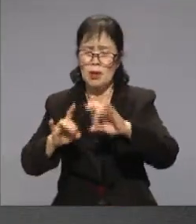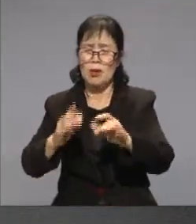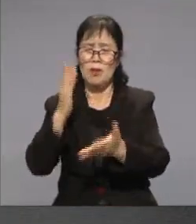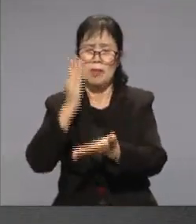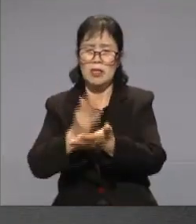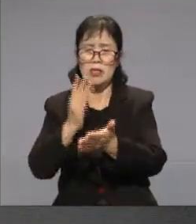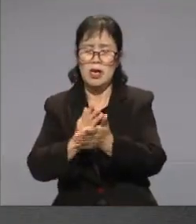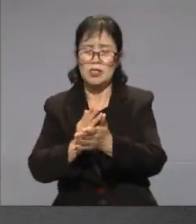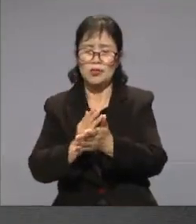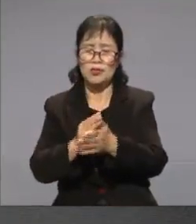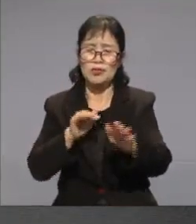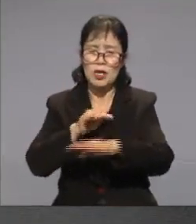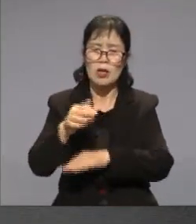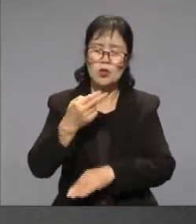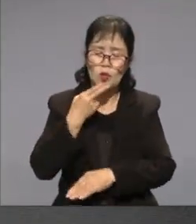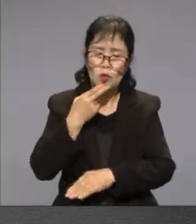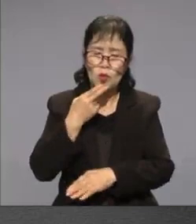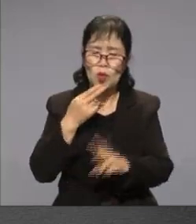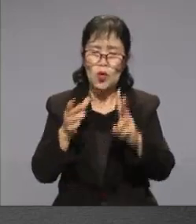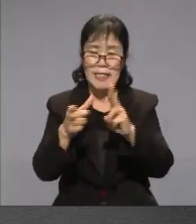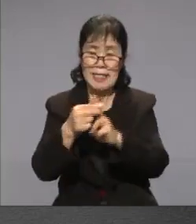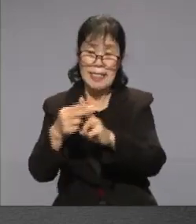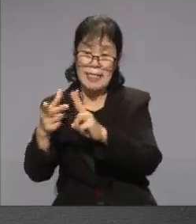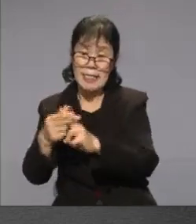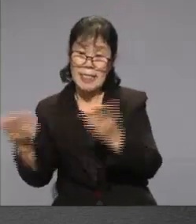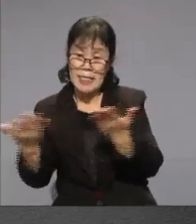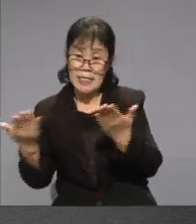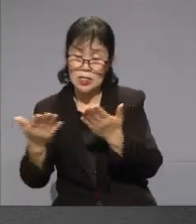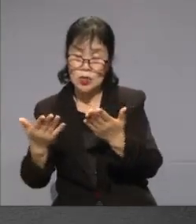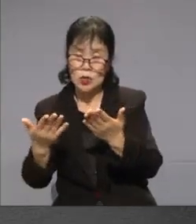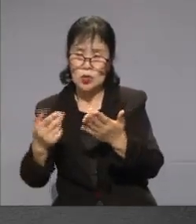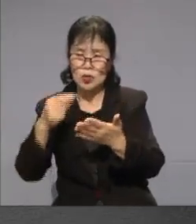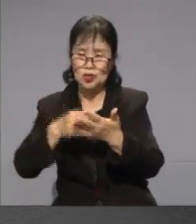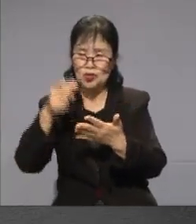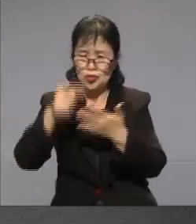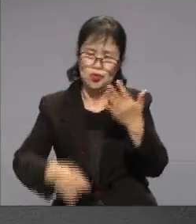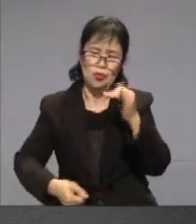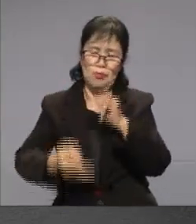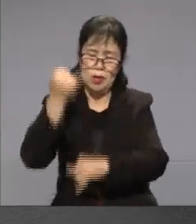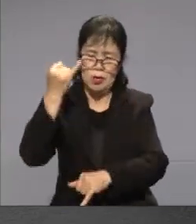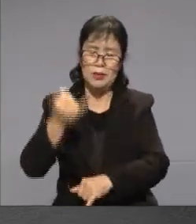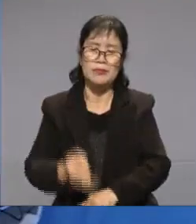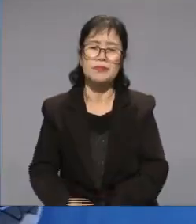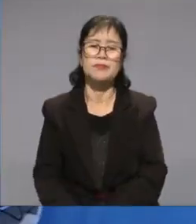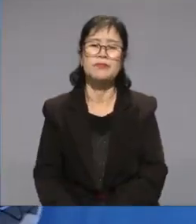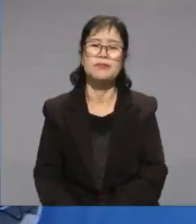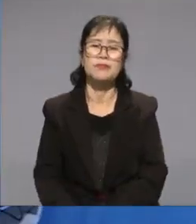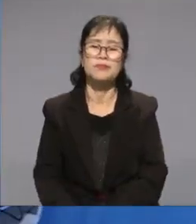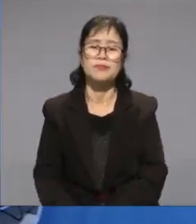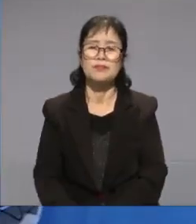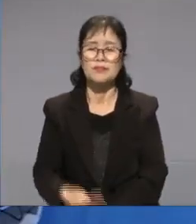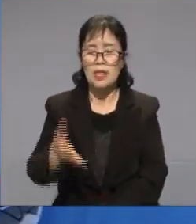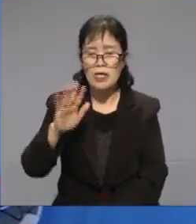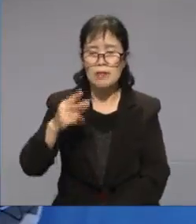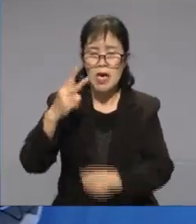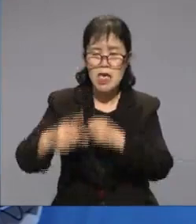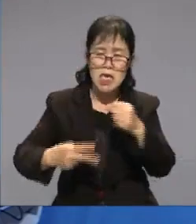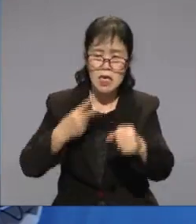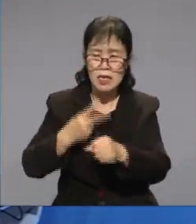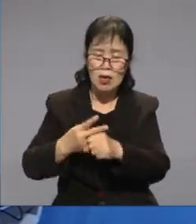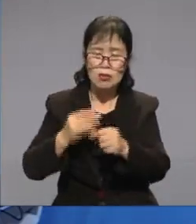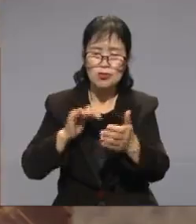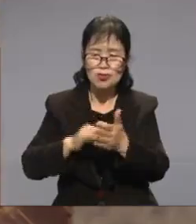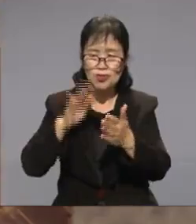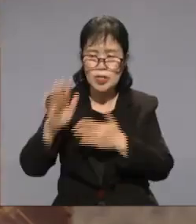해주는 활선 차량도 없고 이인일조 근무지침조차 지켜지지 않던 현장 하지만 인연이 다돼가는